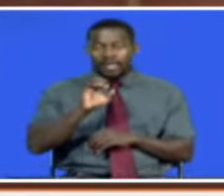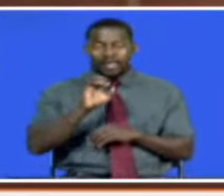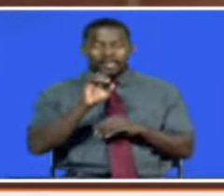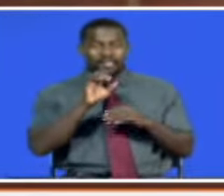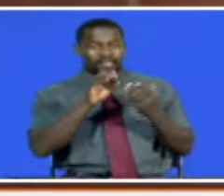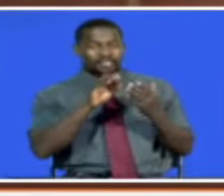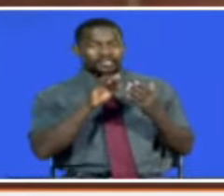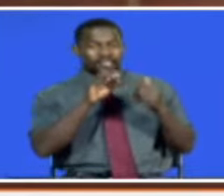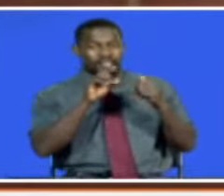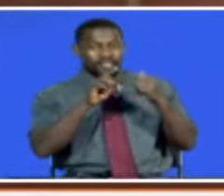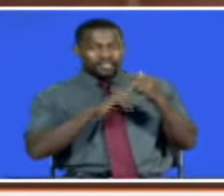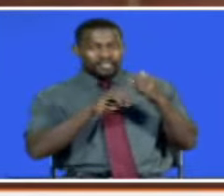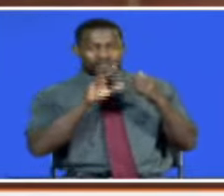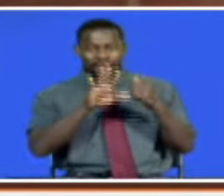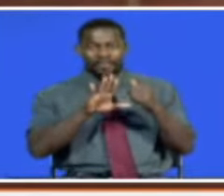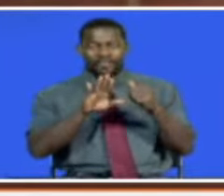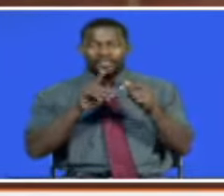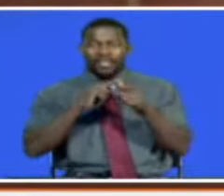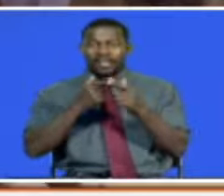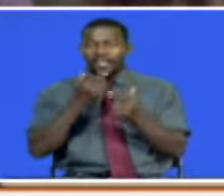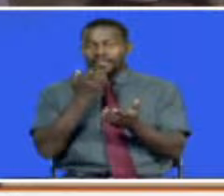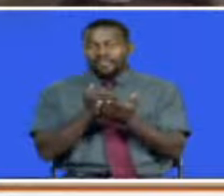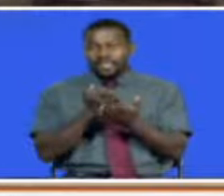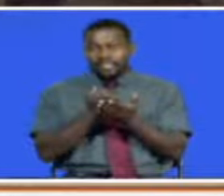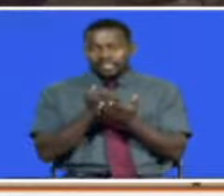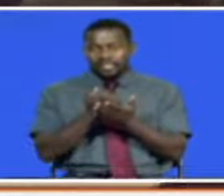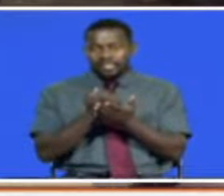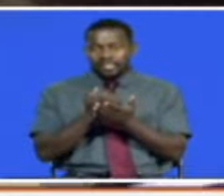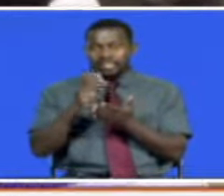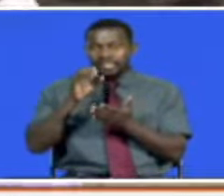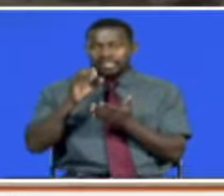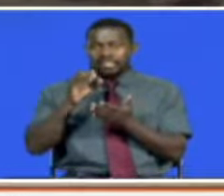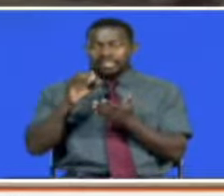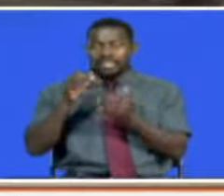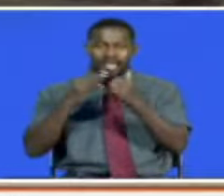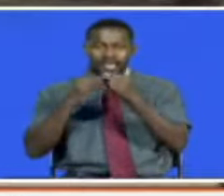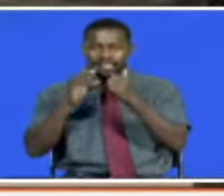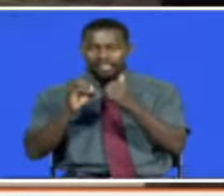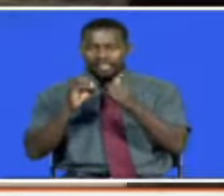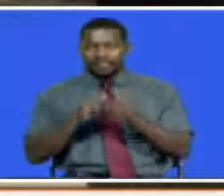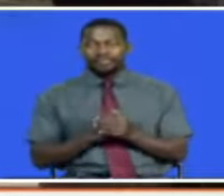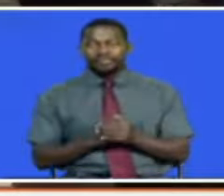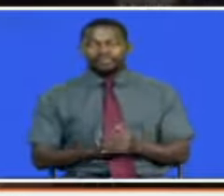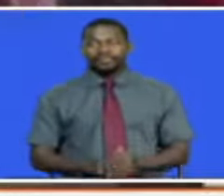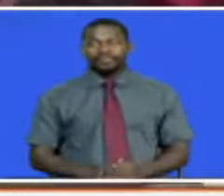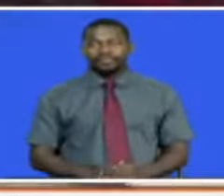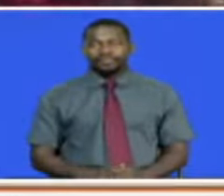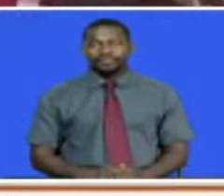75. And the Evidence Act, Cap 80. Tobias Chanji, KTN.